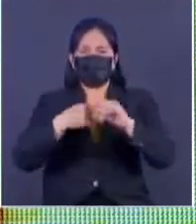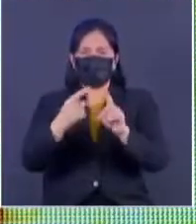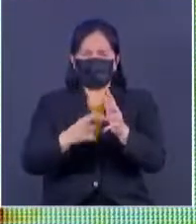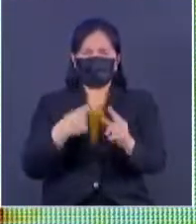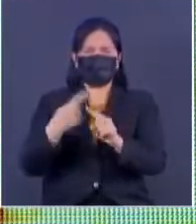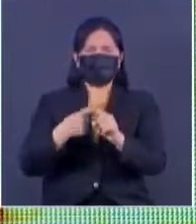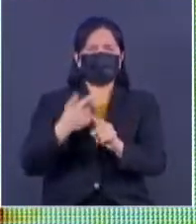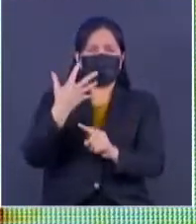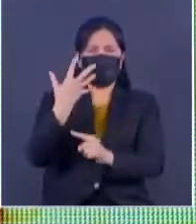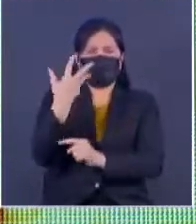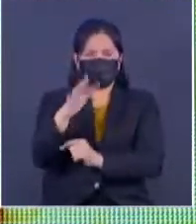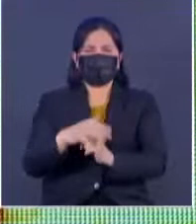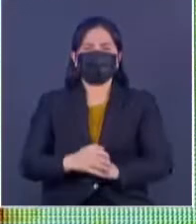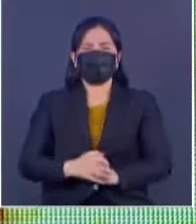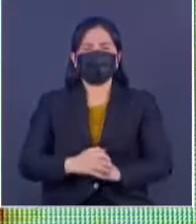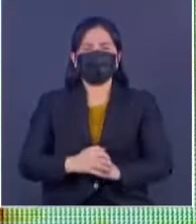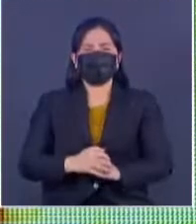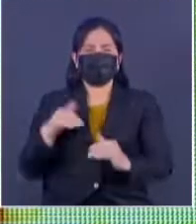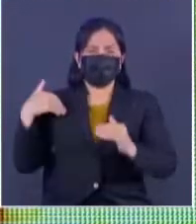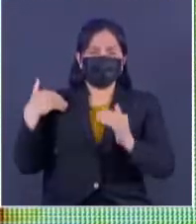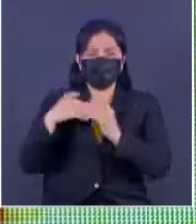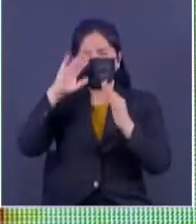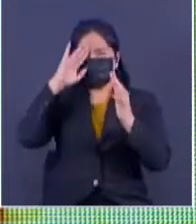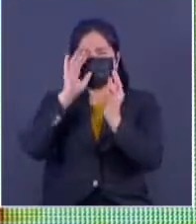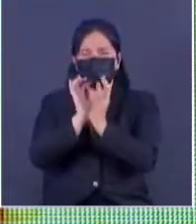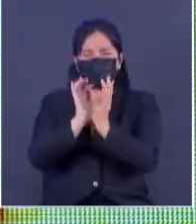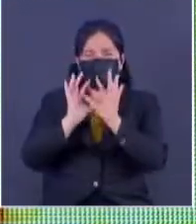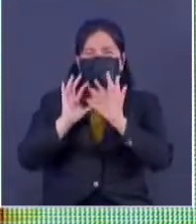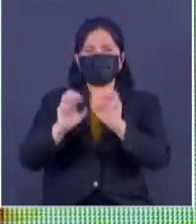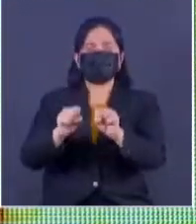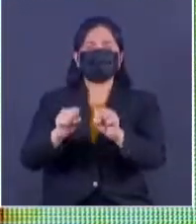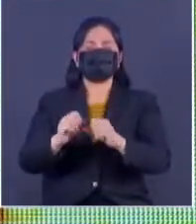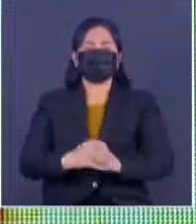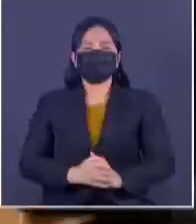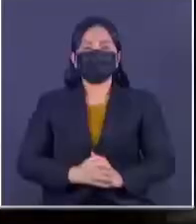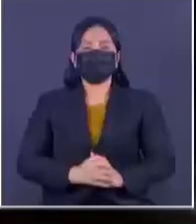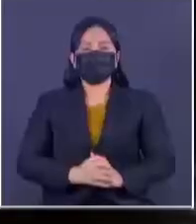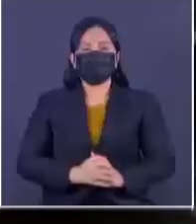ครับแต่ว่าสุดท้ายก็ไม่พ้นเจ้าหน้าที่ติดตามไปจับกลุ่มตัวได้ครับ